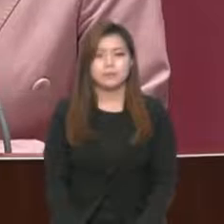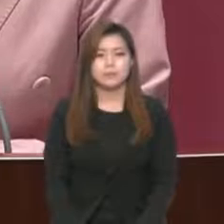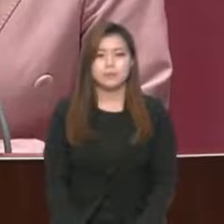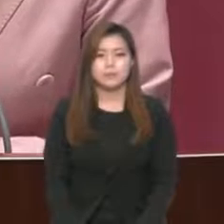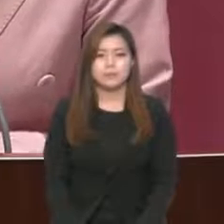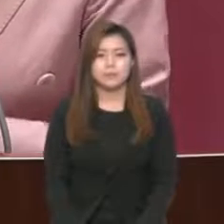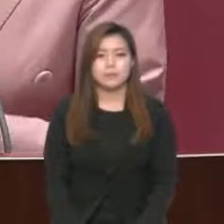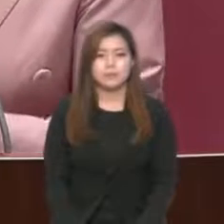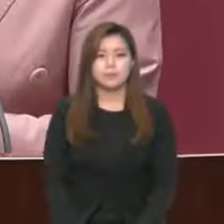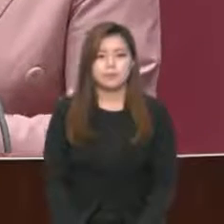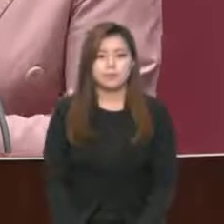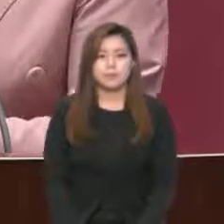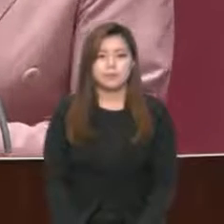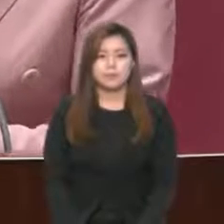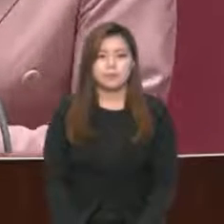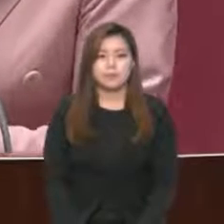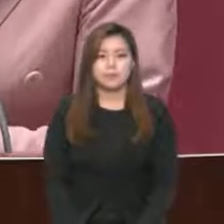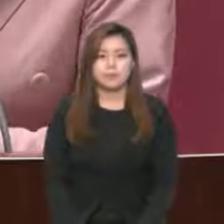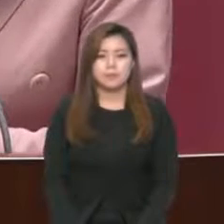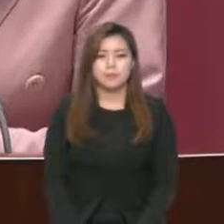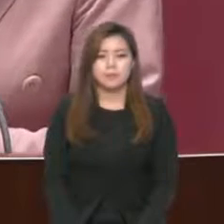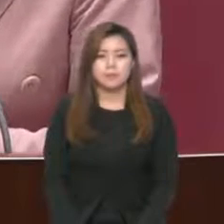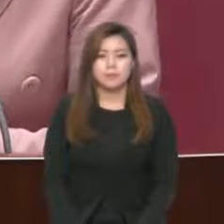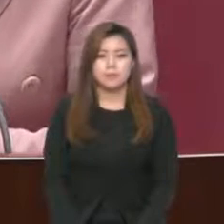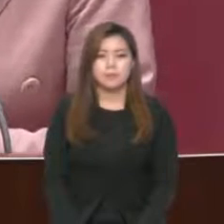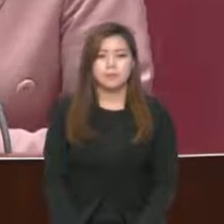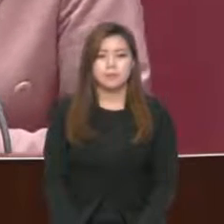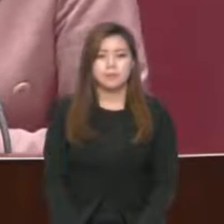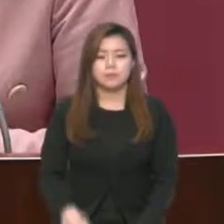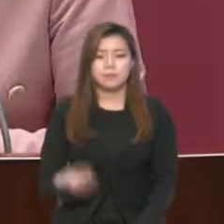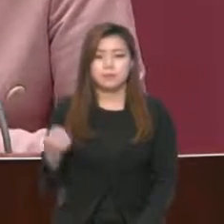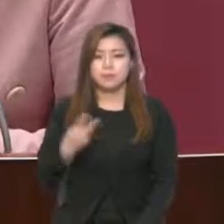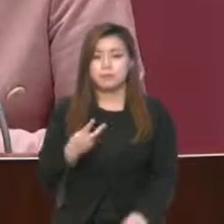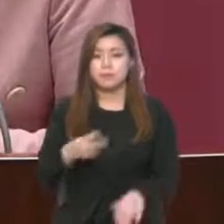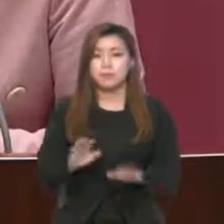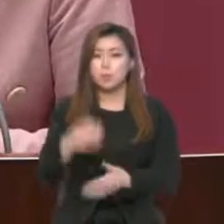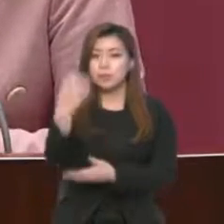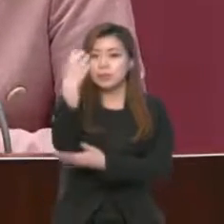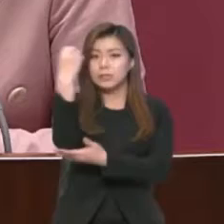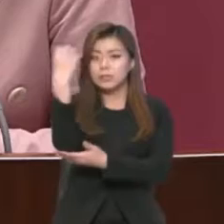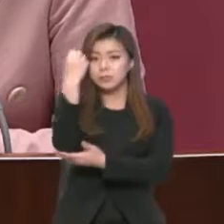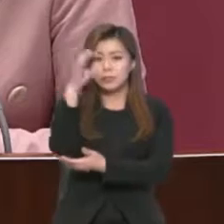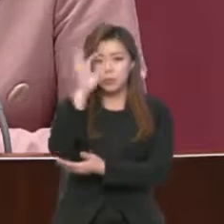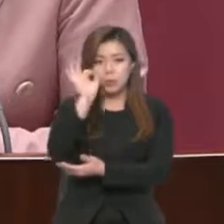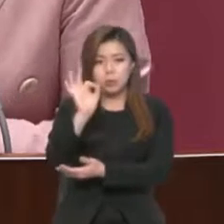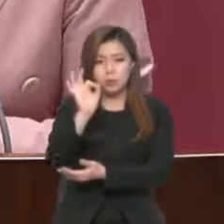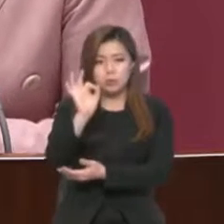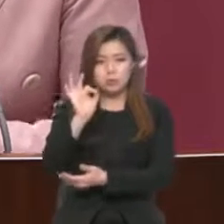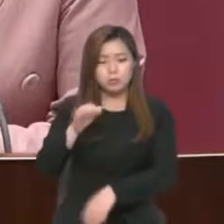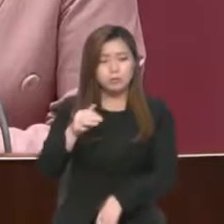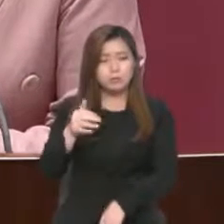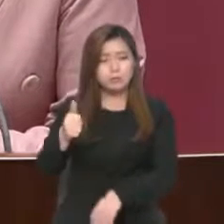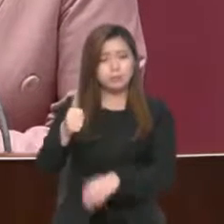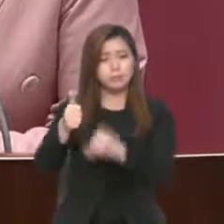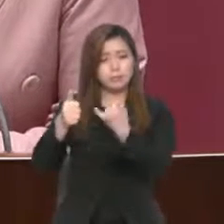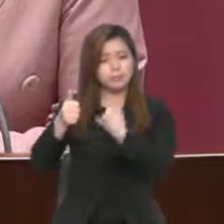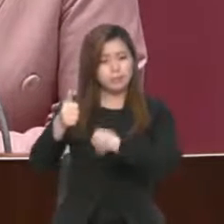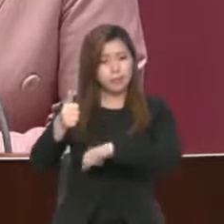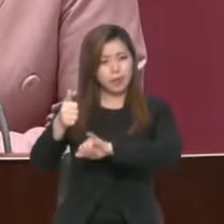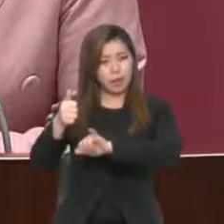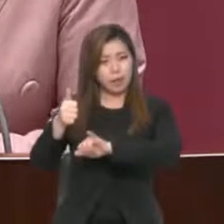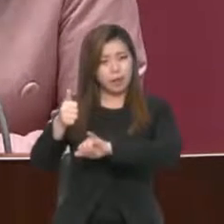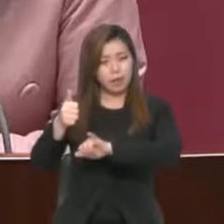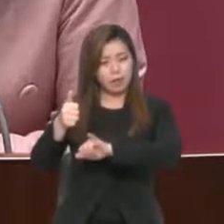드리겠습니다. 그 또 오늘 뭐 신문 기사를 보면 이렇게 따님의